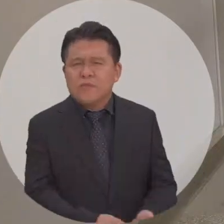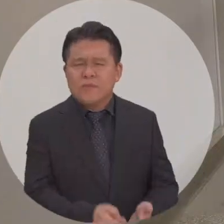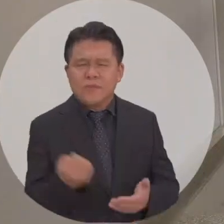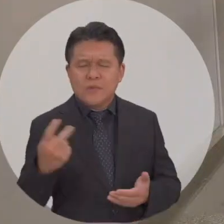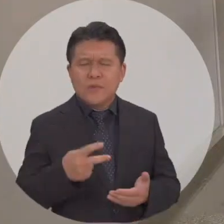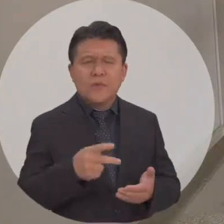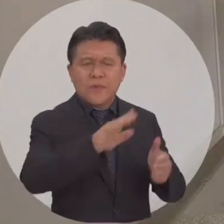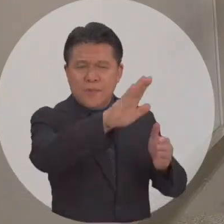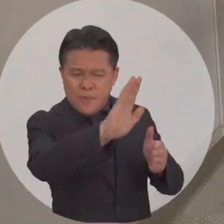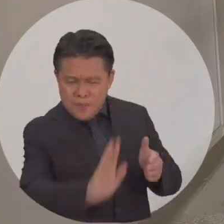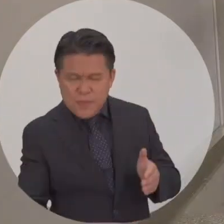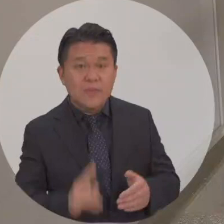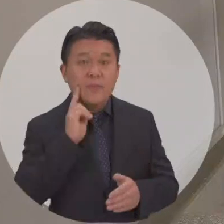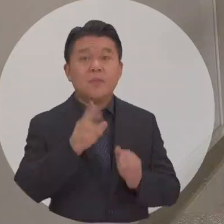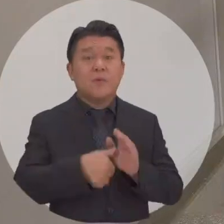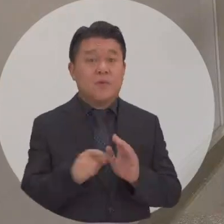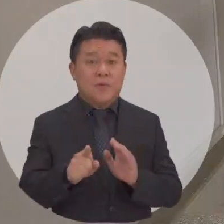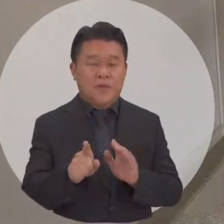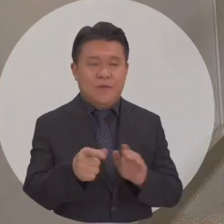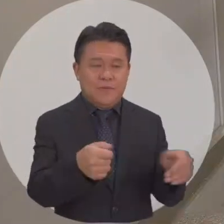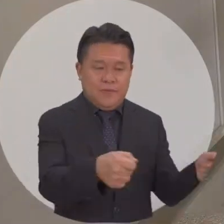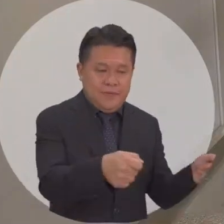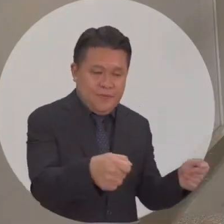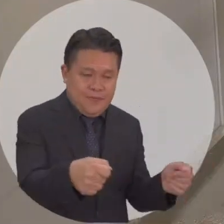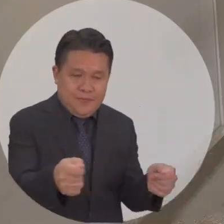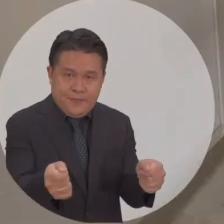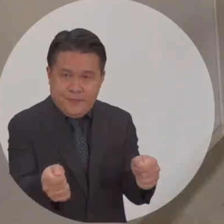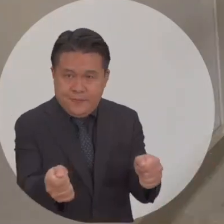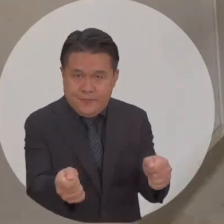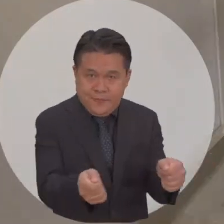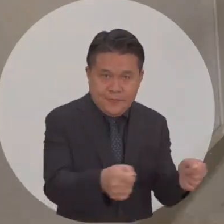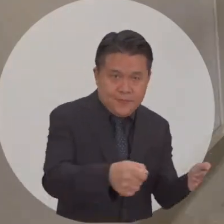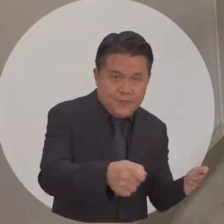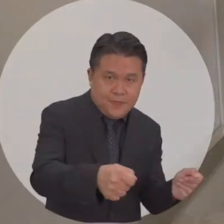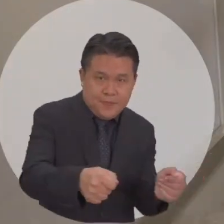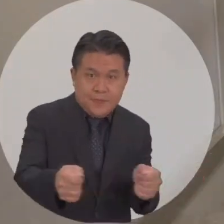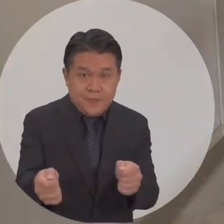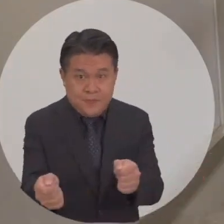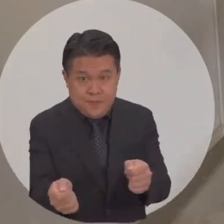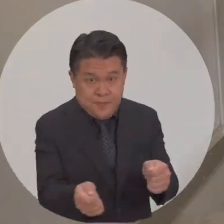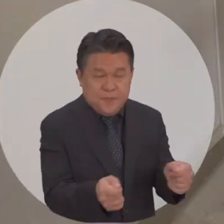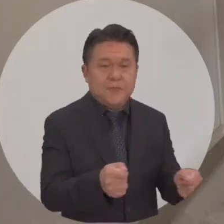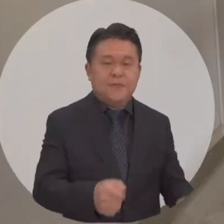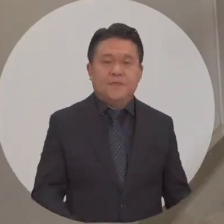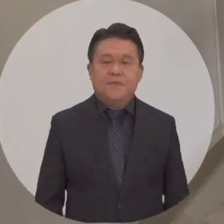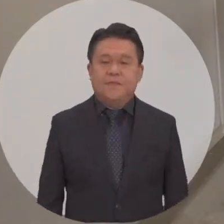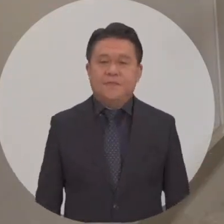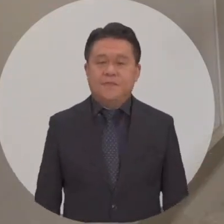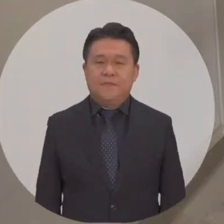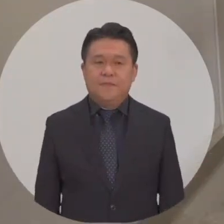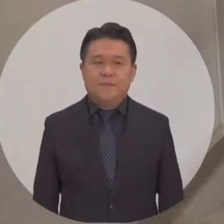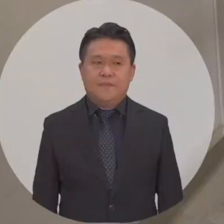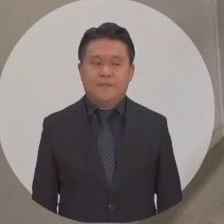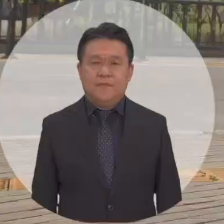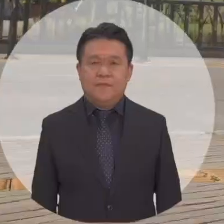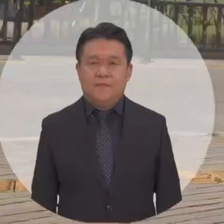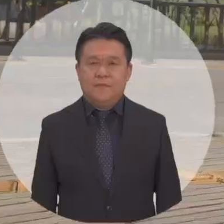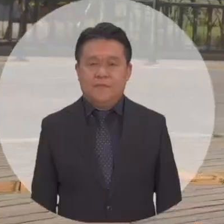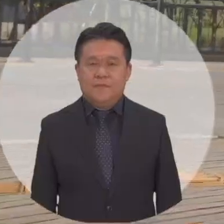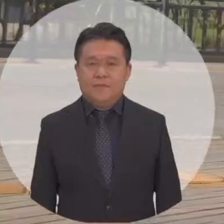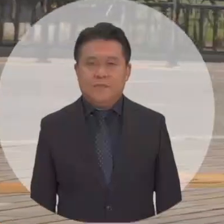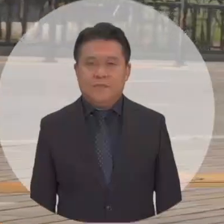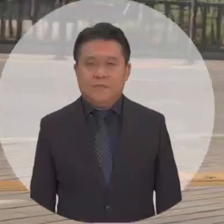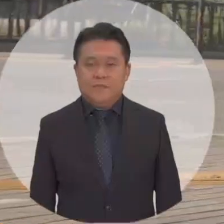대상자의 체중이 무겁거나 심한 내리막길일 때는 휠체어를 지그재그로 움직여 내려갑니다.